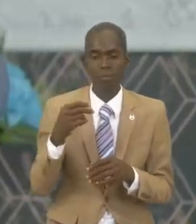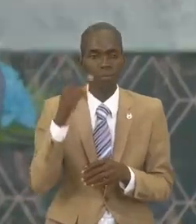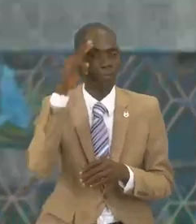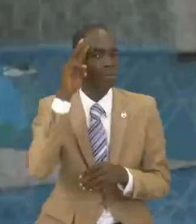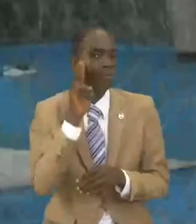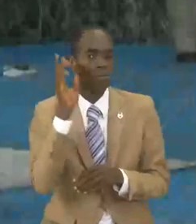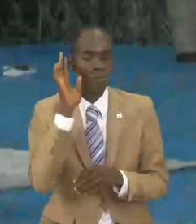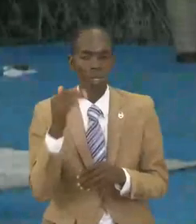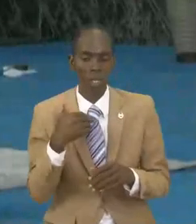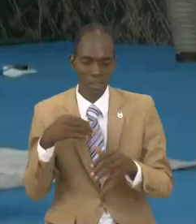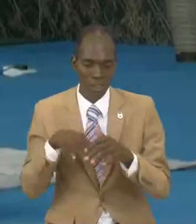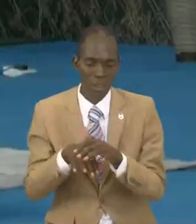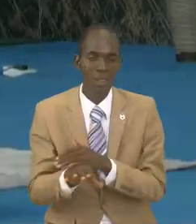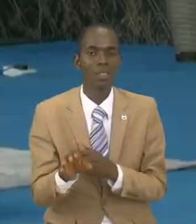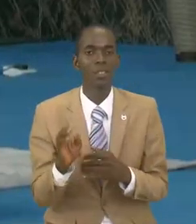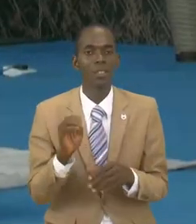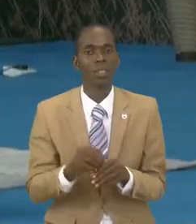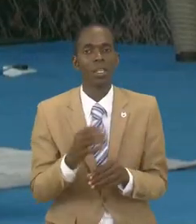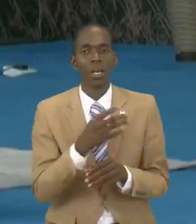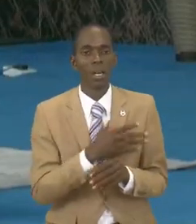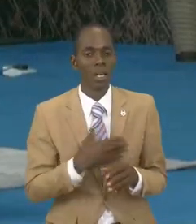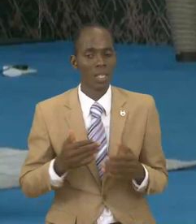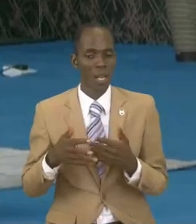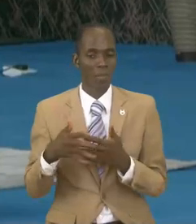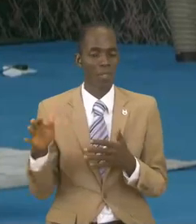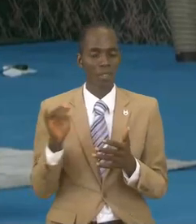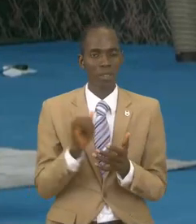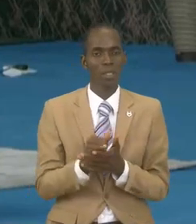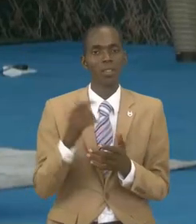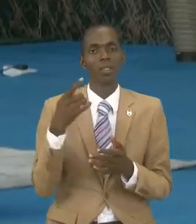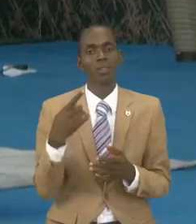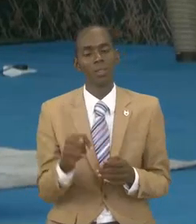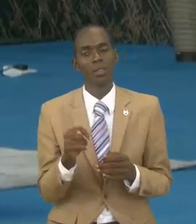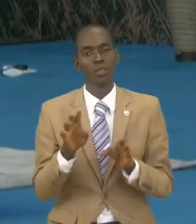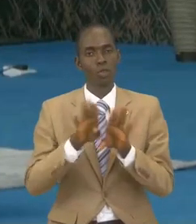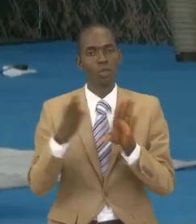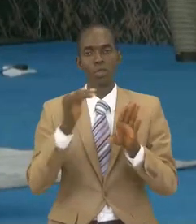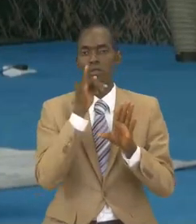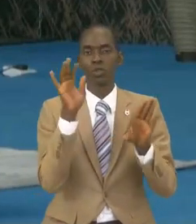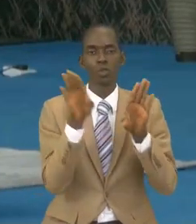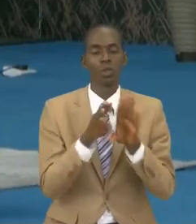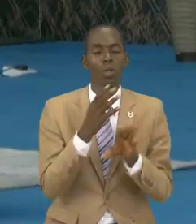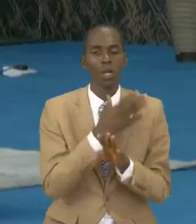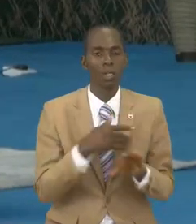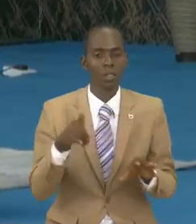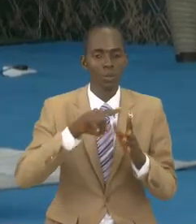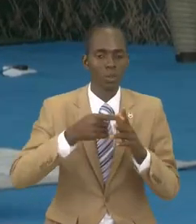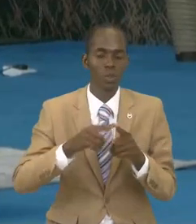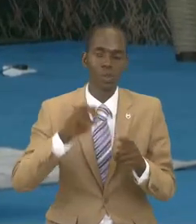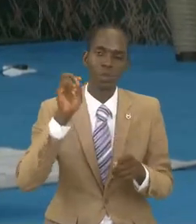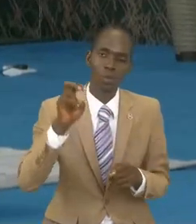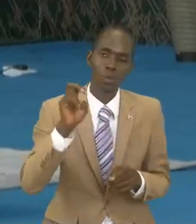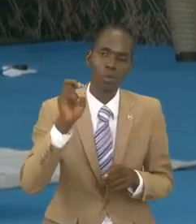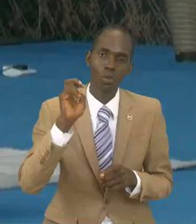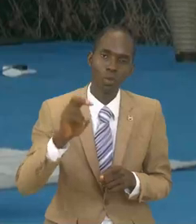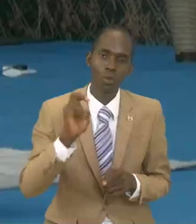les vierges sages vont entrer. Après tout, les vierges insensées vont taper à la porte: Seigneur, Seigneur, ouvre-nous.